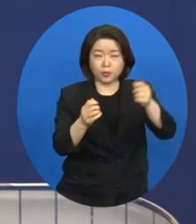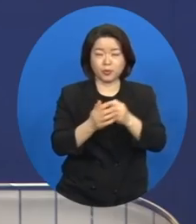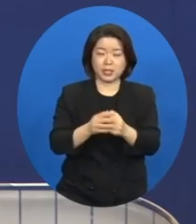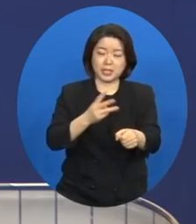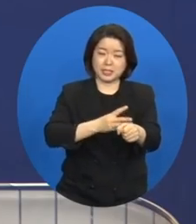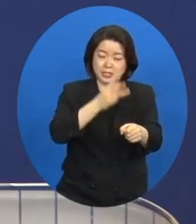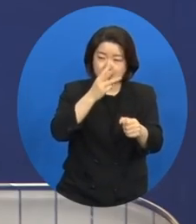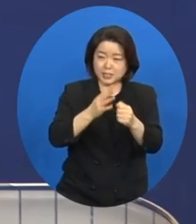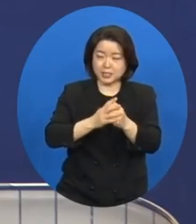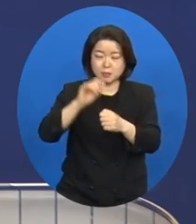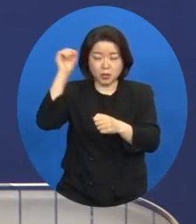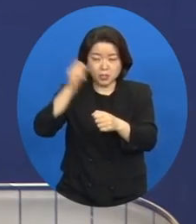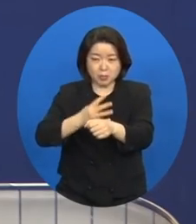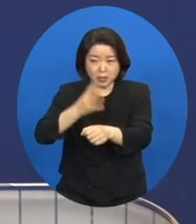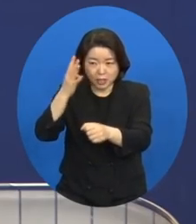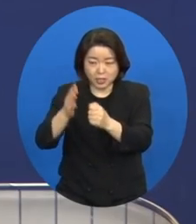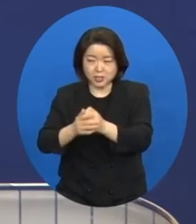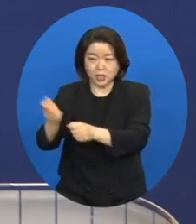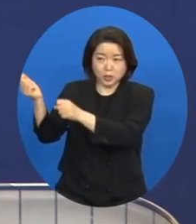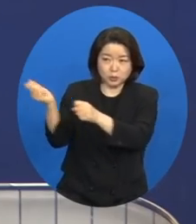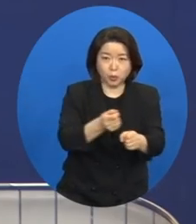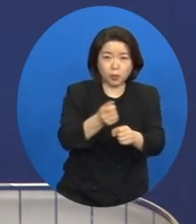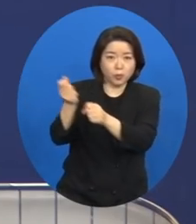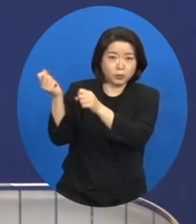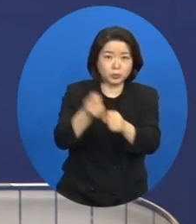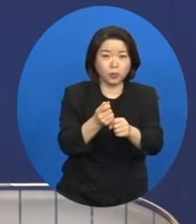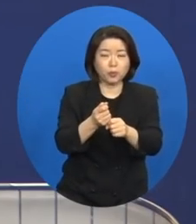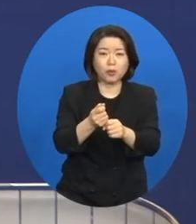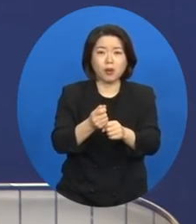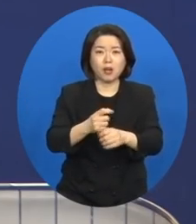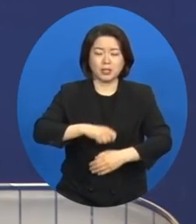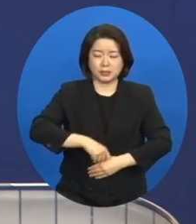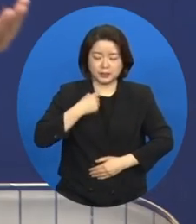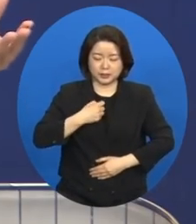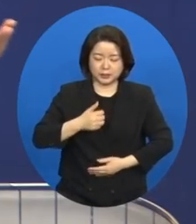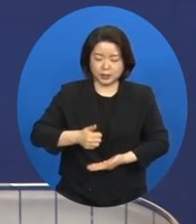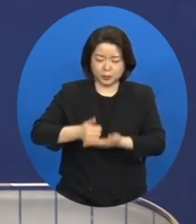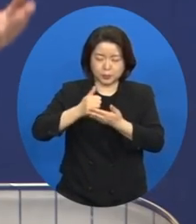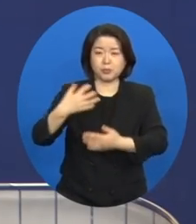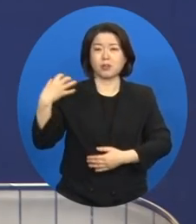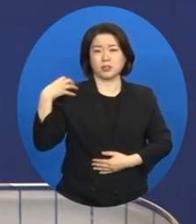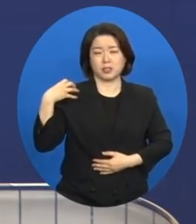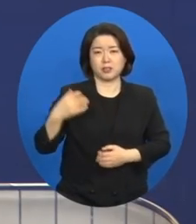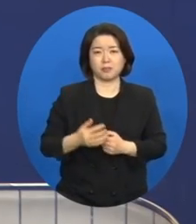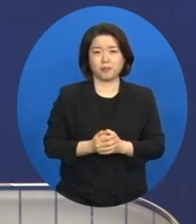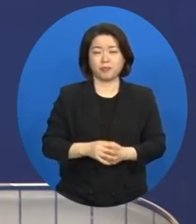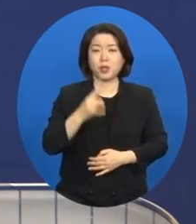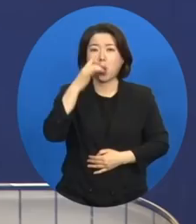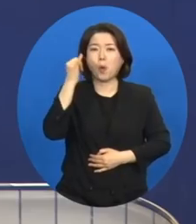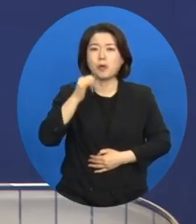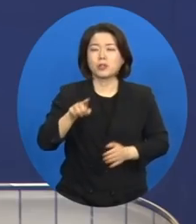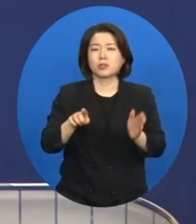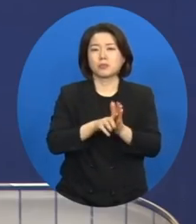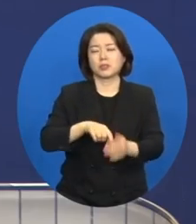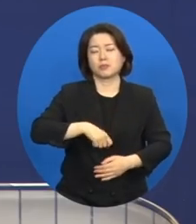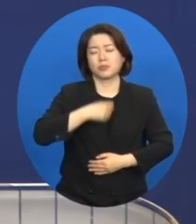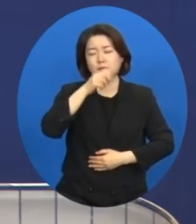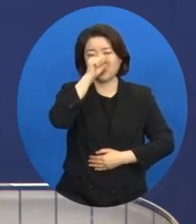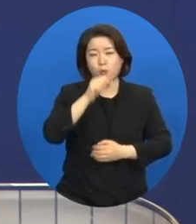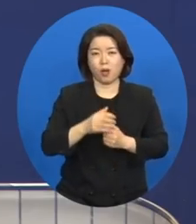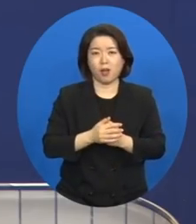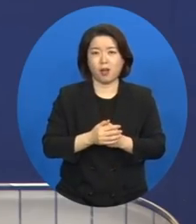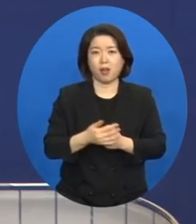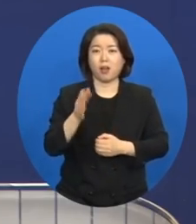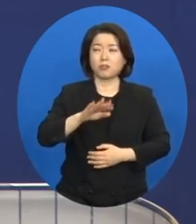새벽 4시 뭐 계속 종을 칩니다. 그거를 신실하게 섬기는 장로님이세요. 어머님도 얼마나 믿음이 좋으신지 몰라요. 그런데 그